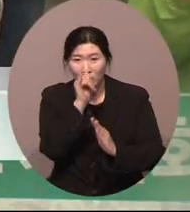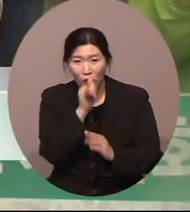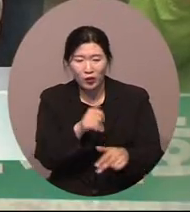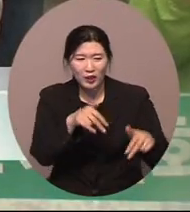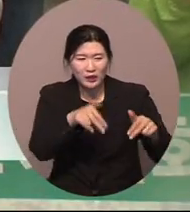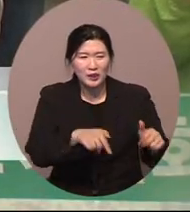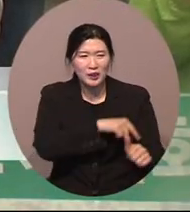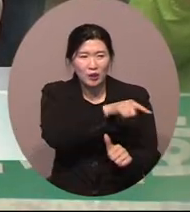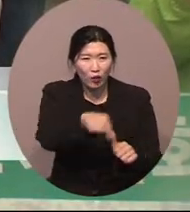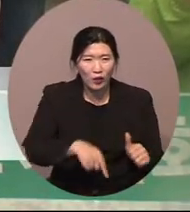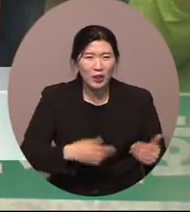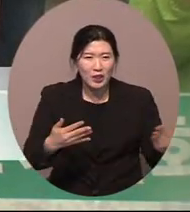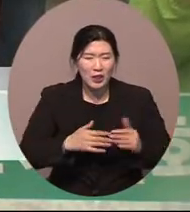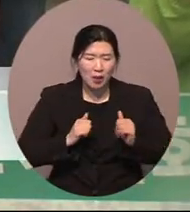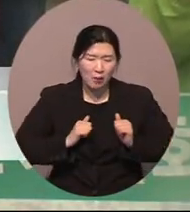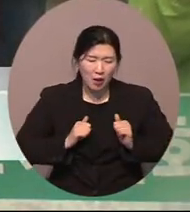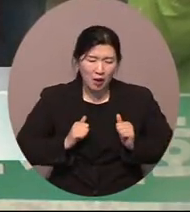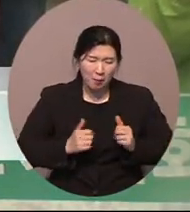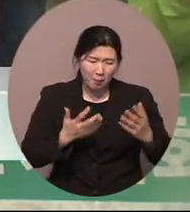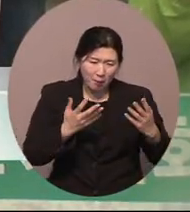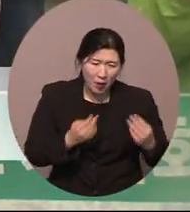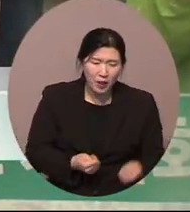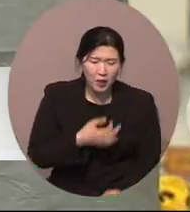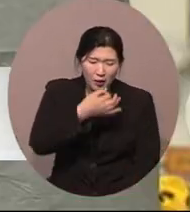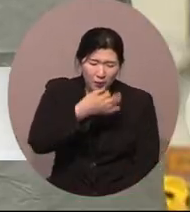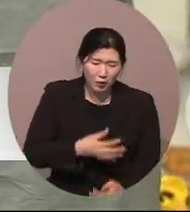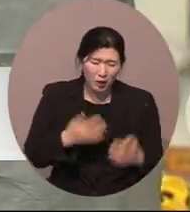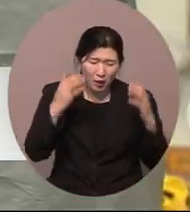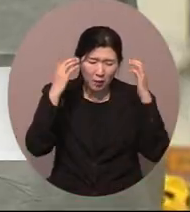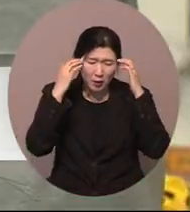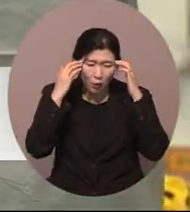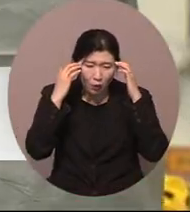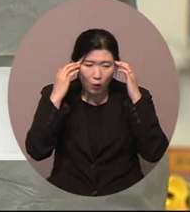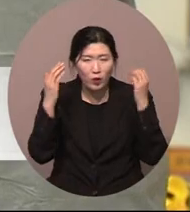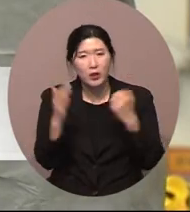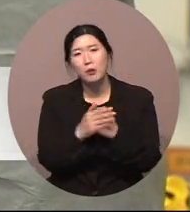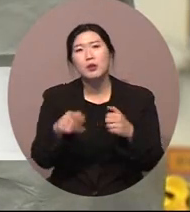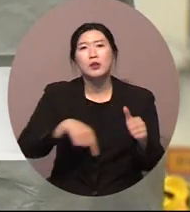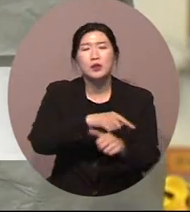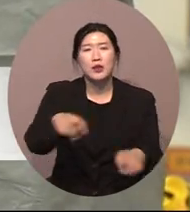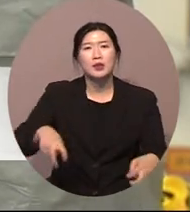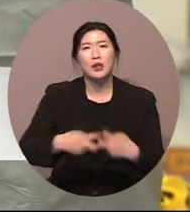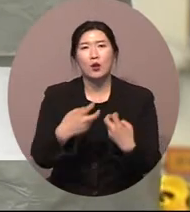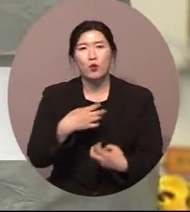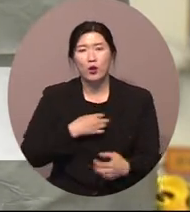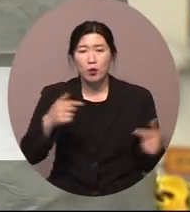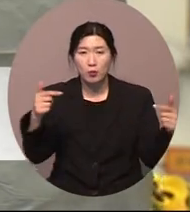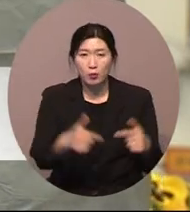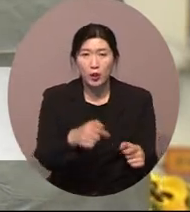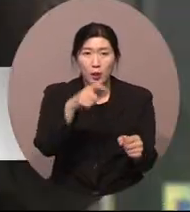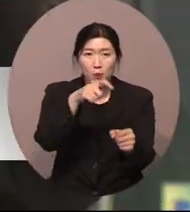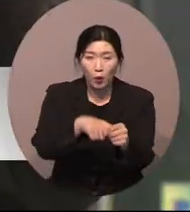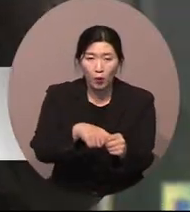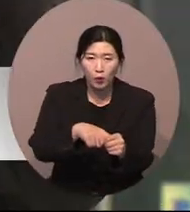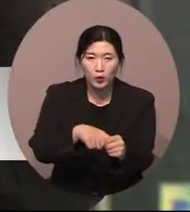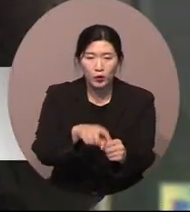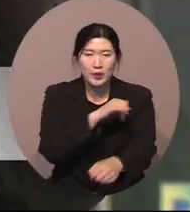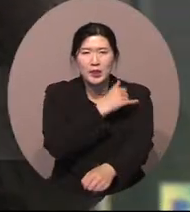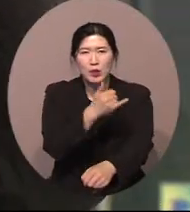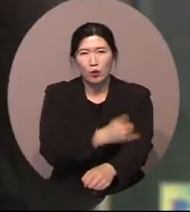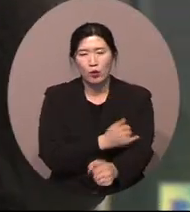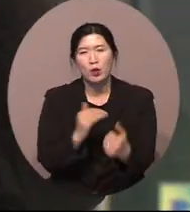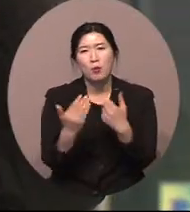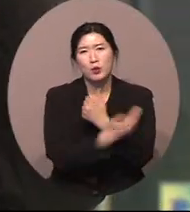여전히 열악한 환경에서 일하고 있다며 물류센터와 화물 노동자의 사고 위험을 줄이고 기본적인 노동권을